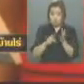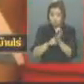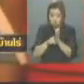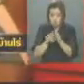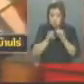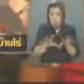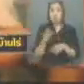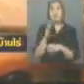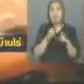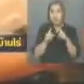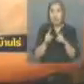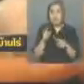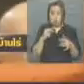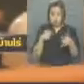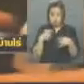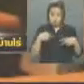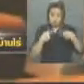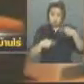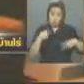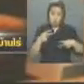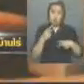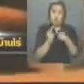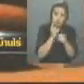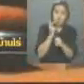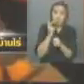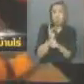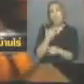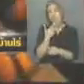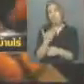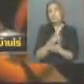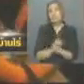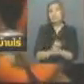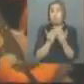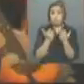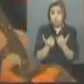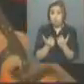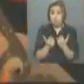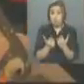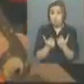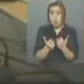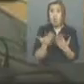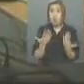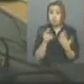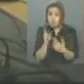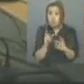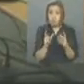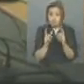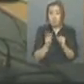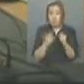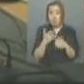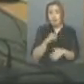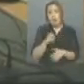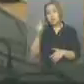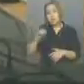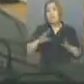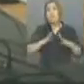รักษาตัวต่อเนื่องไปอีก 1-2 ปีล่าสุดทีมคณะแพทย์ได้มีมติอนุญาตให้หลวงพ่อคูณกลับไปพักฟื้นที่วัดบ้าน